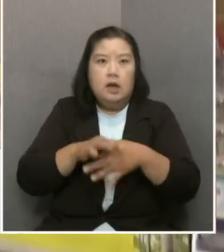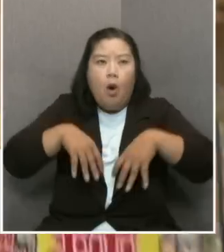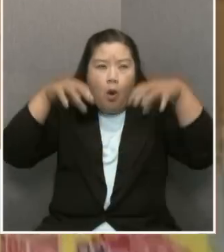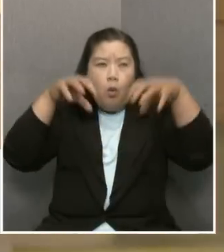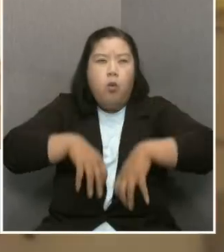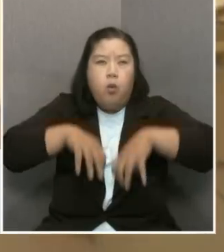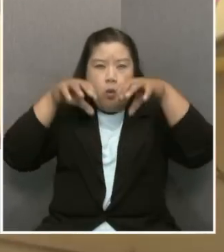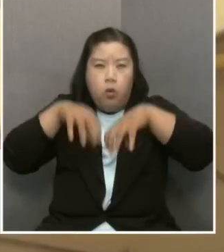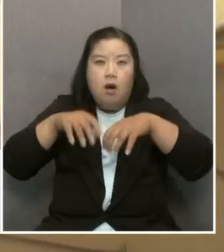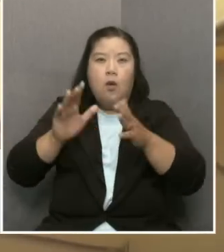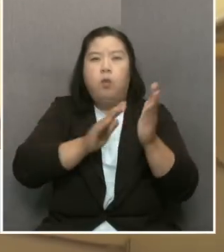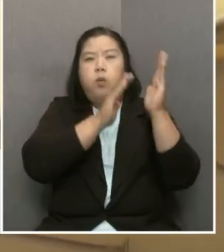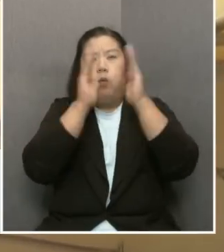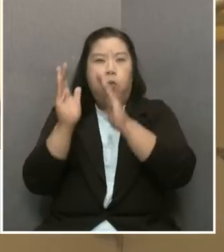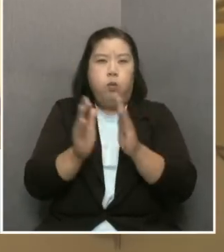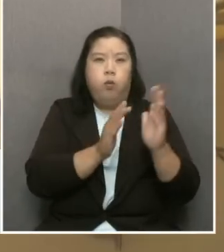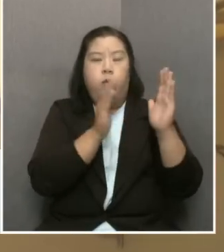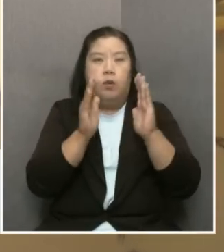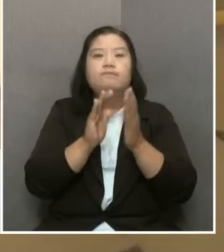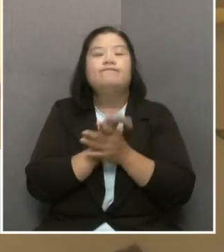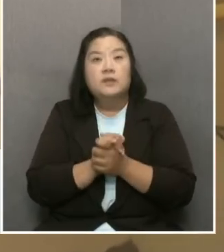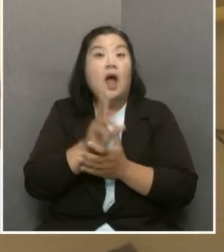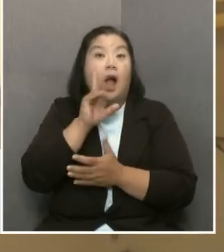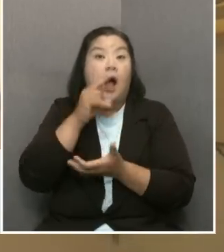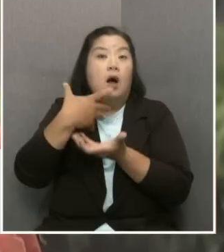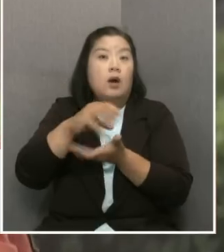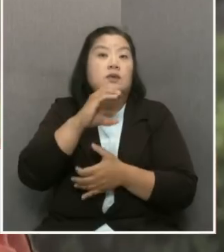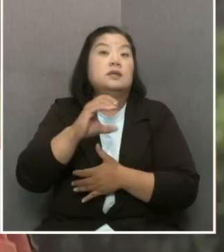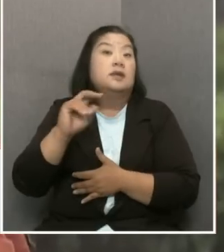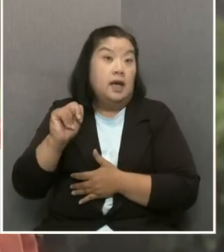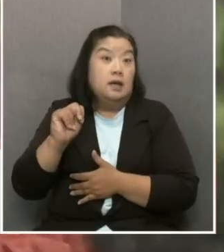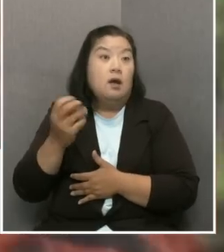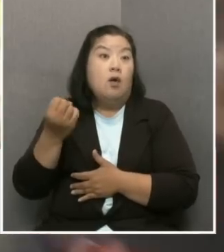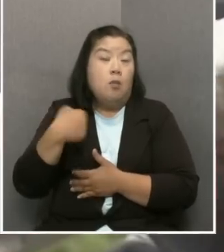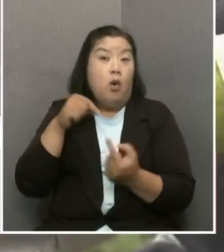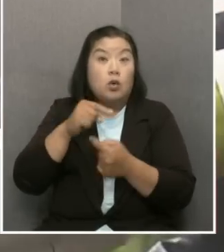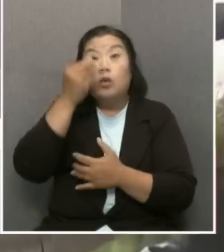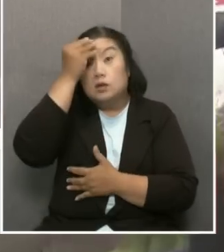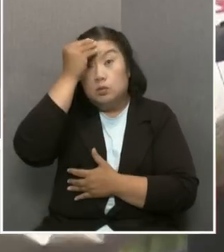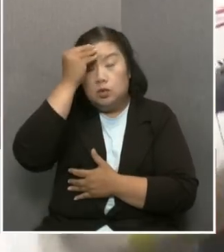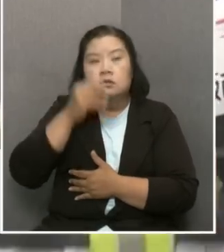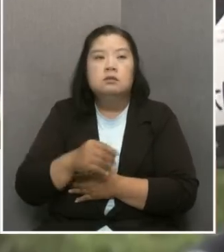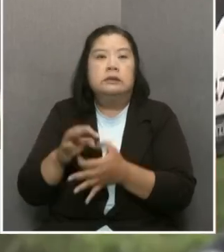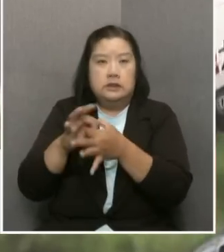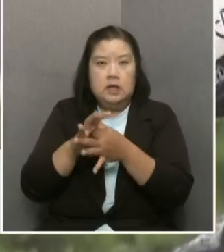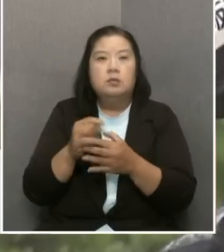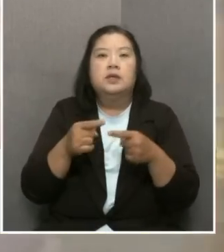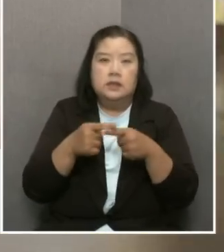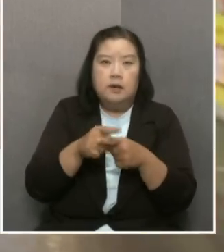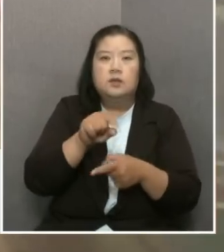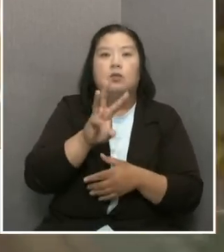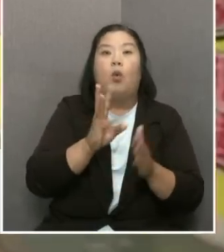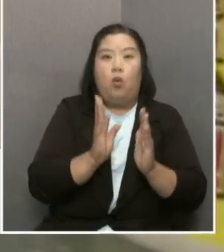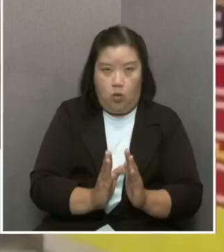จากพายุแรงพัดถล่ม CNN อ้างรายงาน NHK ของญี่ปุ่นนะคะว่ามีผู้บาดเจ็บ26คนใน5